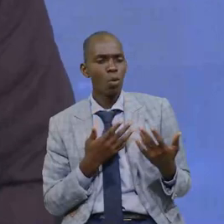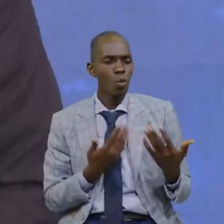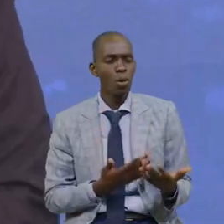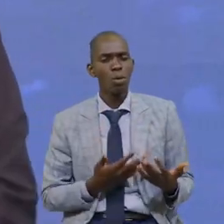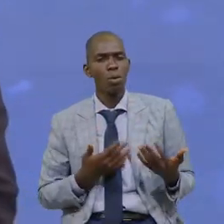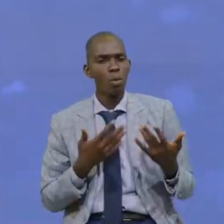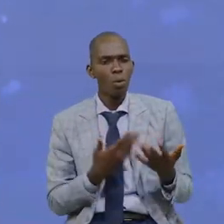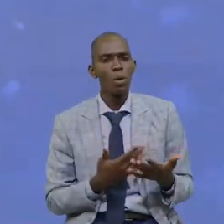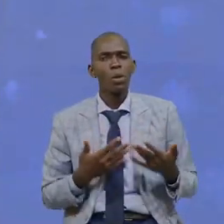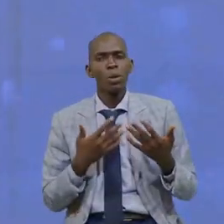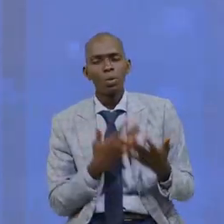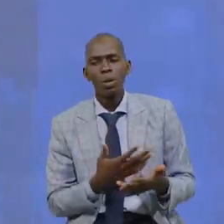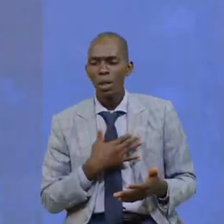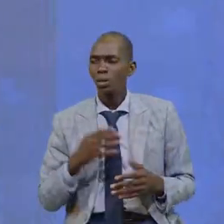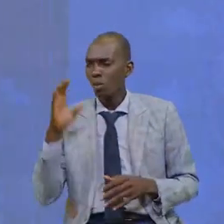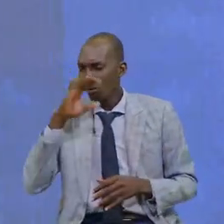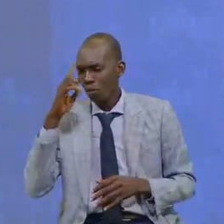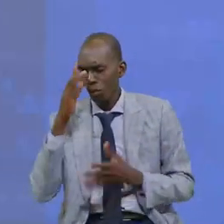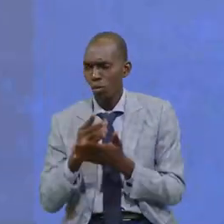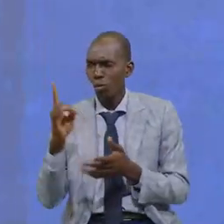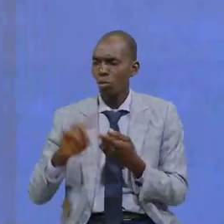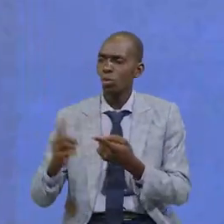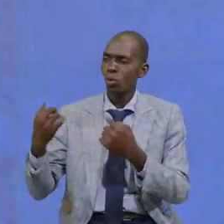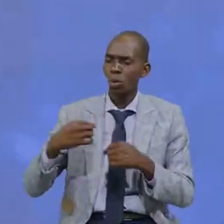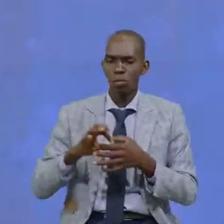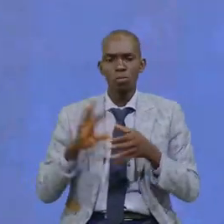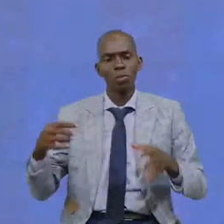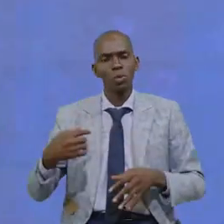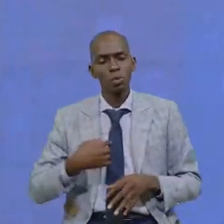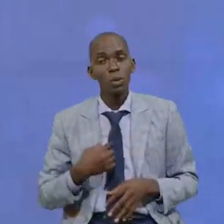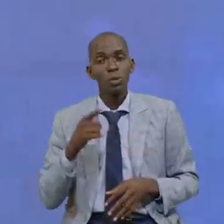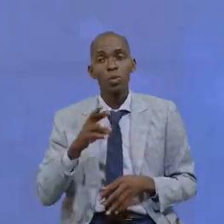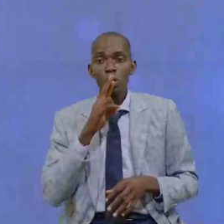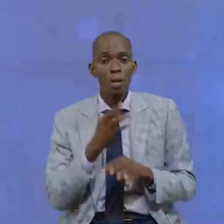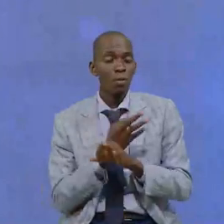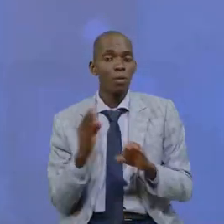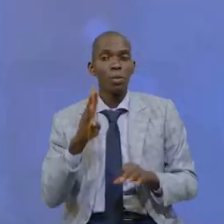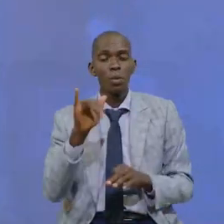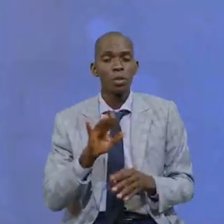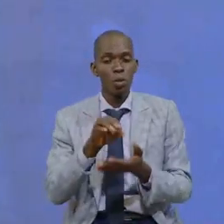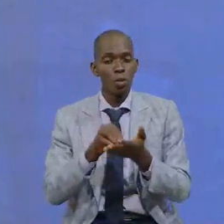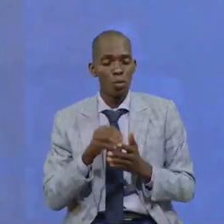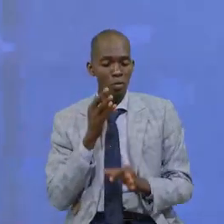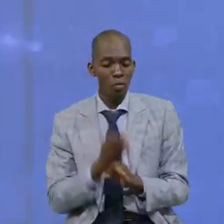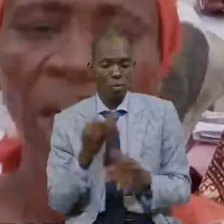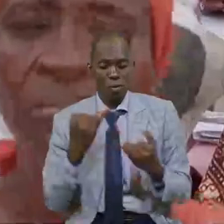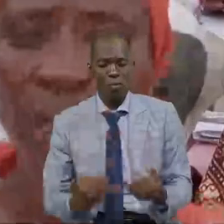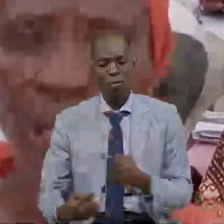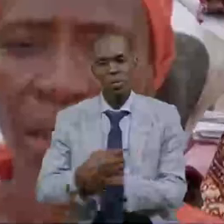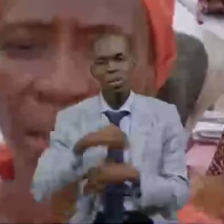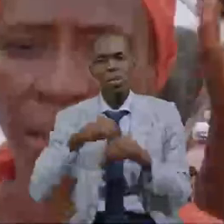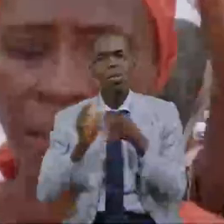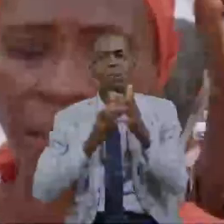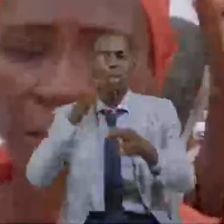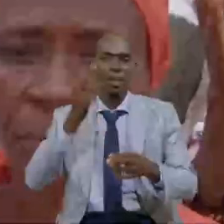Et tu ouvres ta bouche. Quelqu'un vient. Oh, venez me détacher. Venez me libérer. Tu es libre par ta foi aujourd'hui